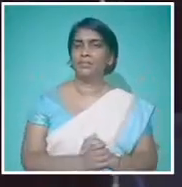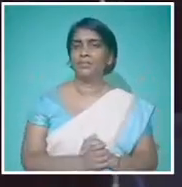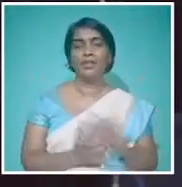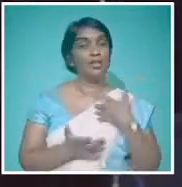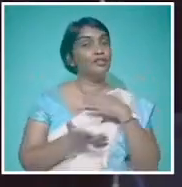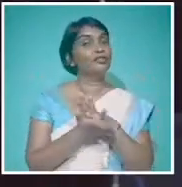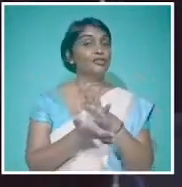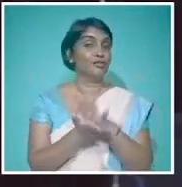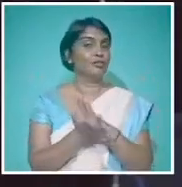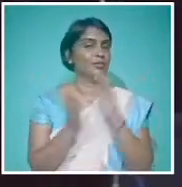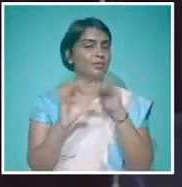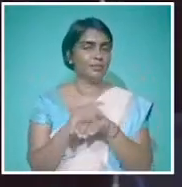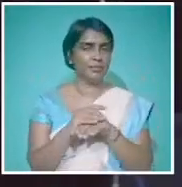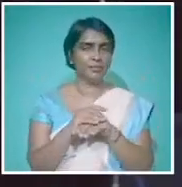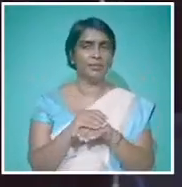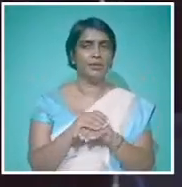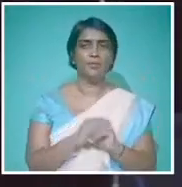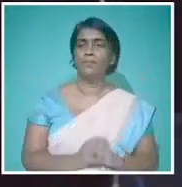සතුටින් ඉන්නවා.